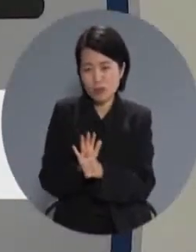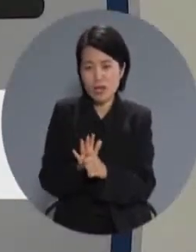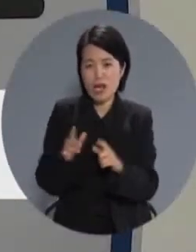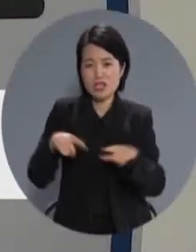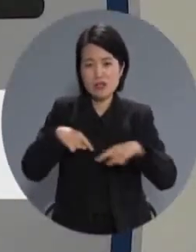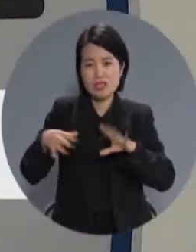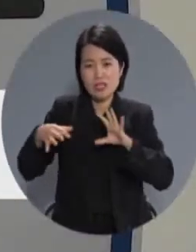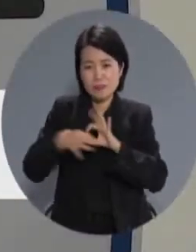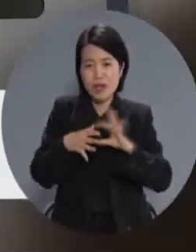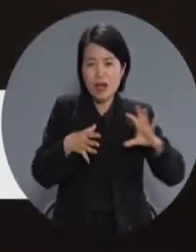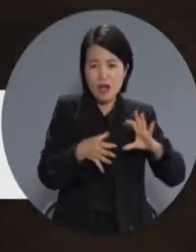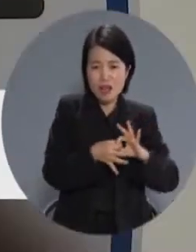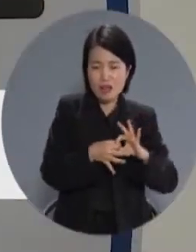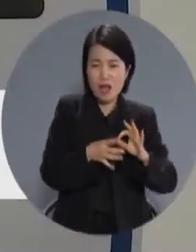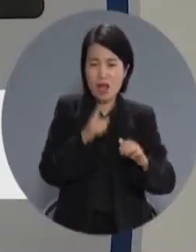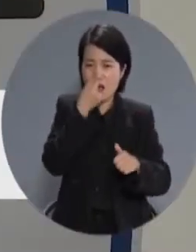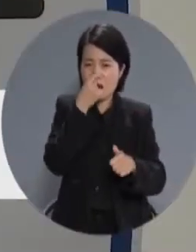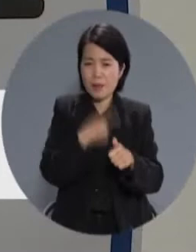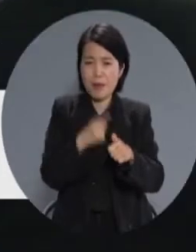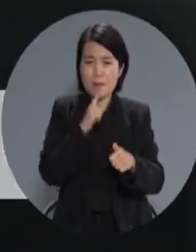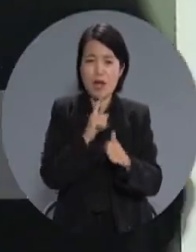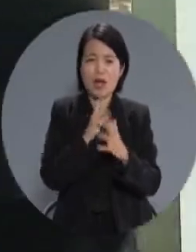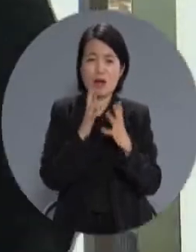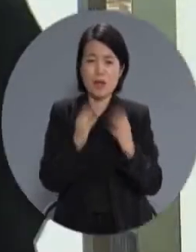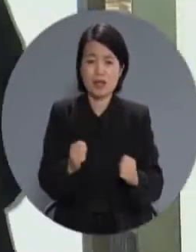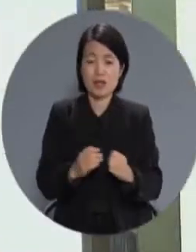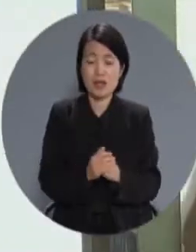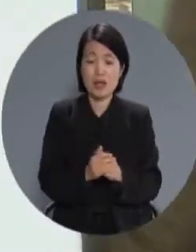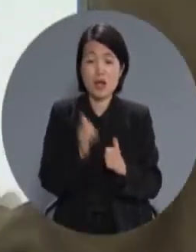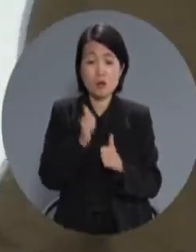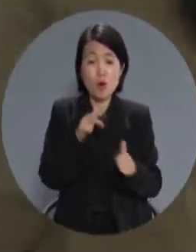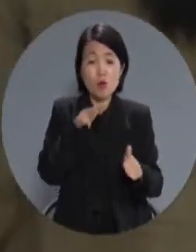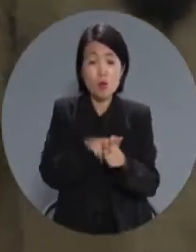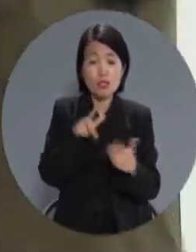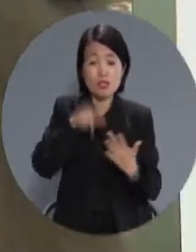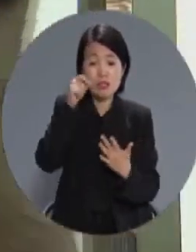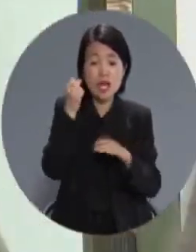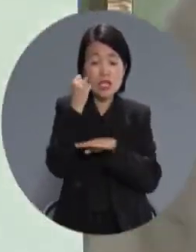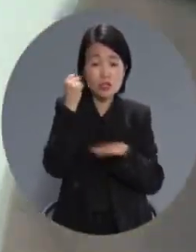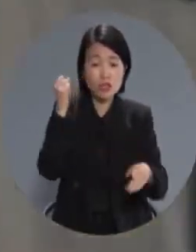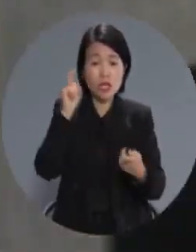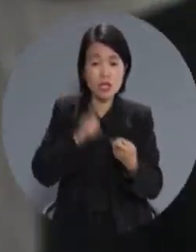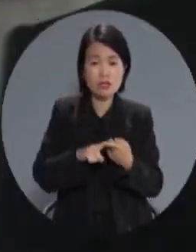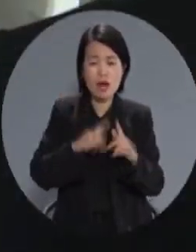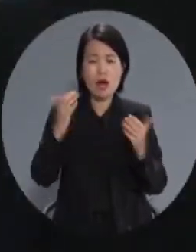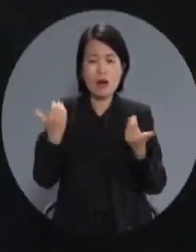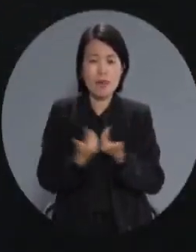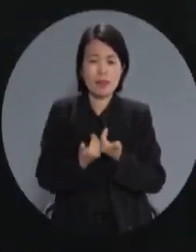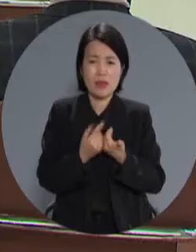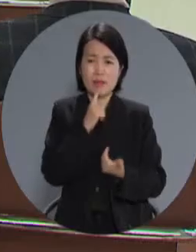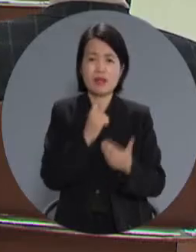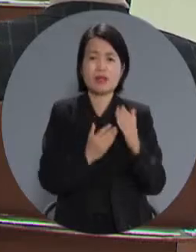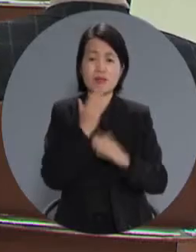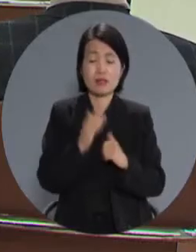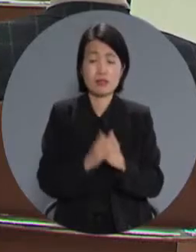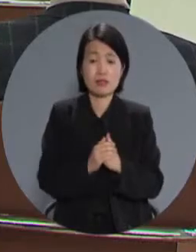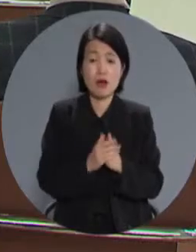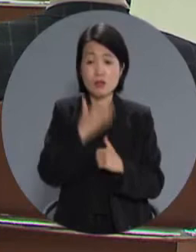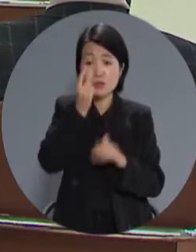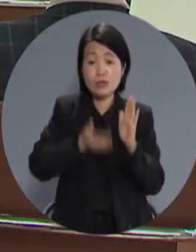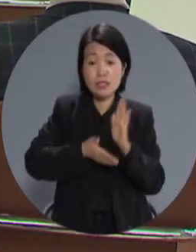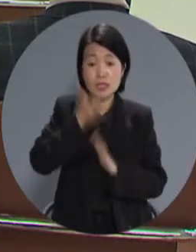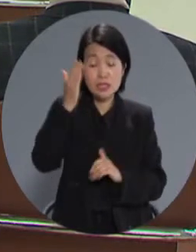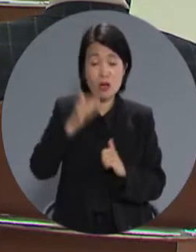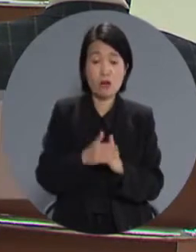이해관계가 작용했다는 비판이 적지 않습니다. 경선 후보자 선정 기준을 두고도 반발이 터져나왔습니다. 순천시장